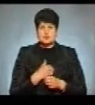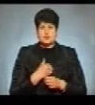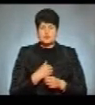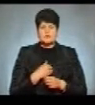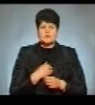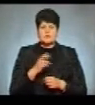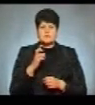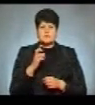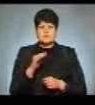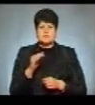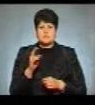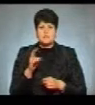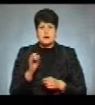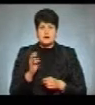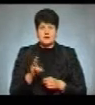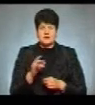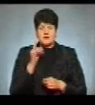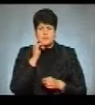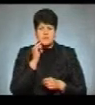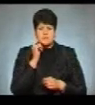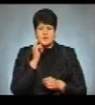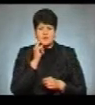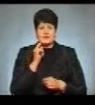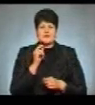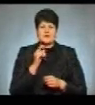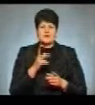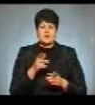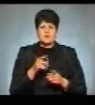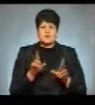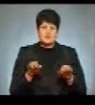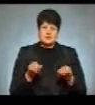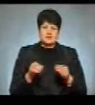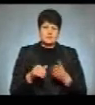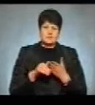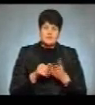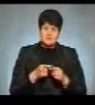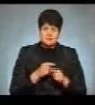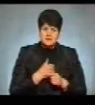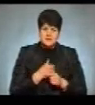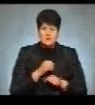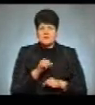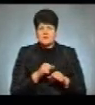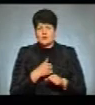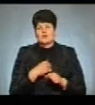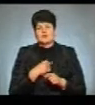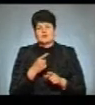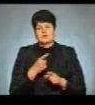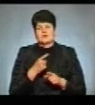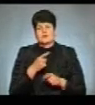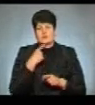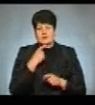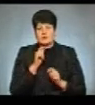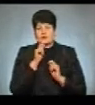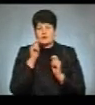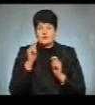меду мамі в презент, хай би бджілки посприяли в цім бажанні. Потім ведмідь розказував, що хоче подарувати цей жбаник меду.